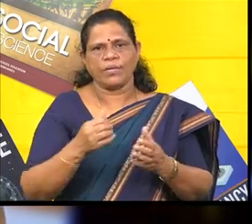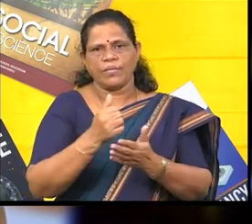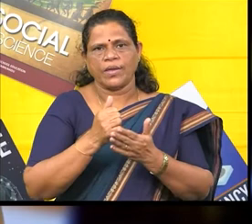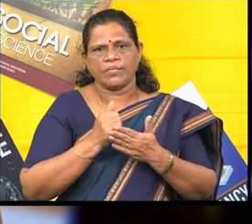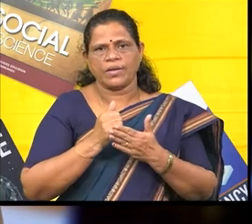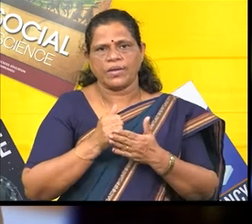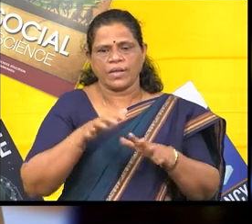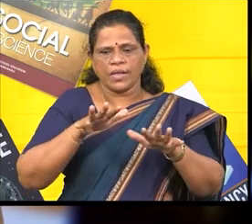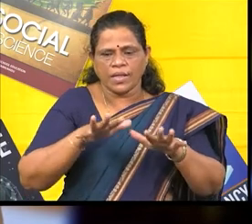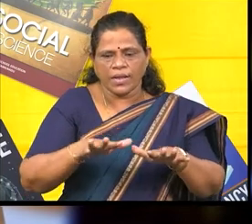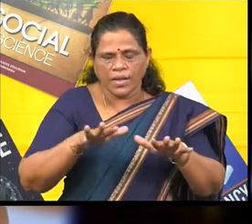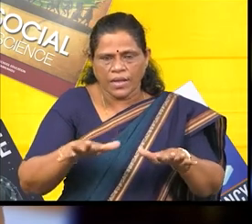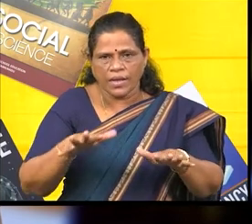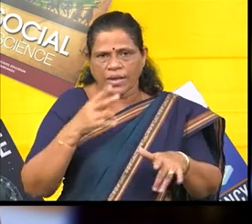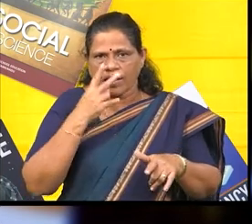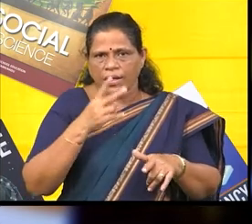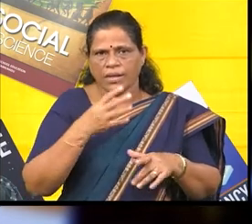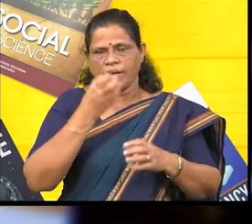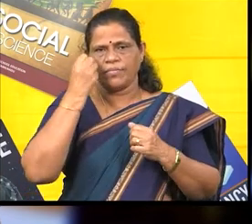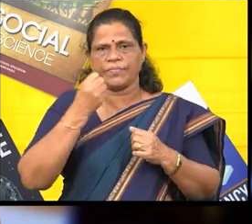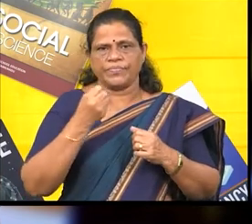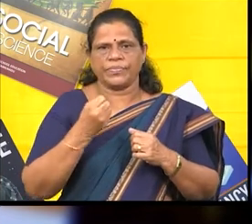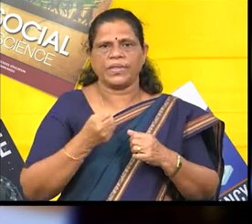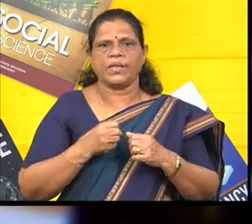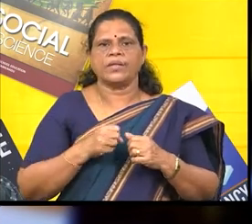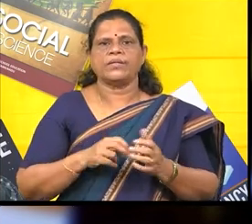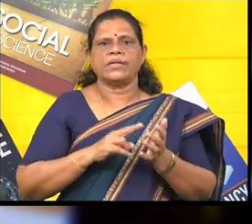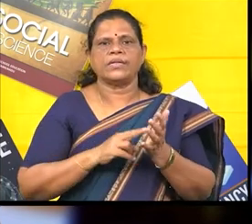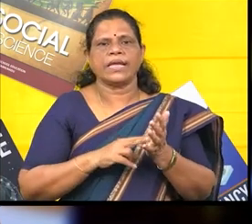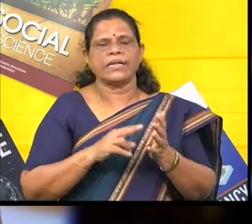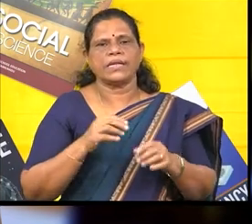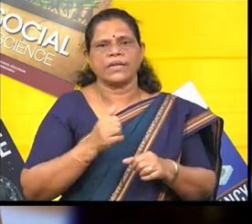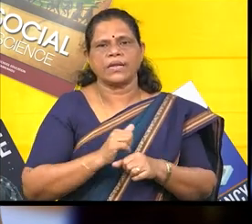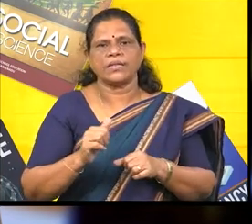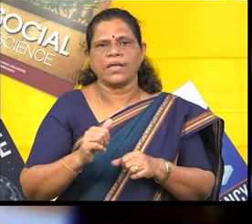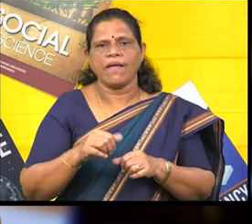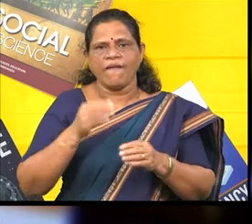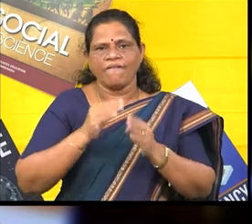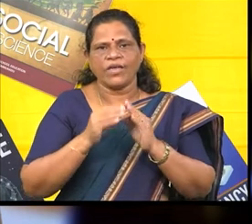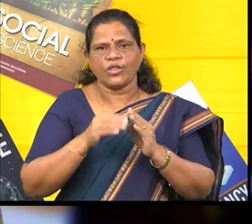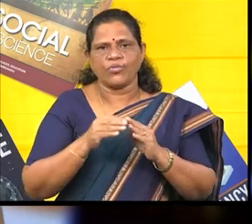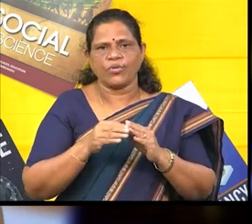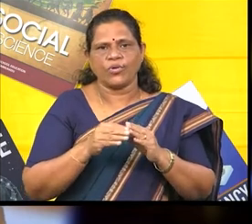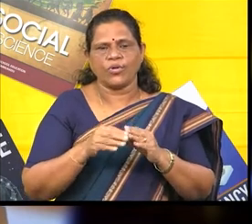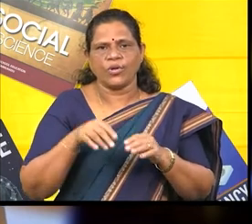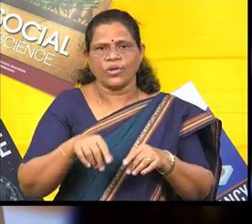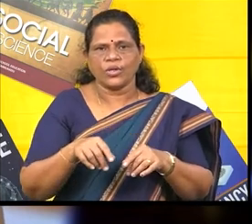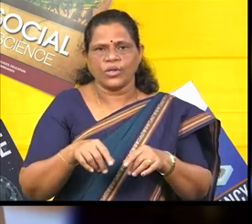பயன்படுத்தி ரேகைகளை கண்டுபிடிப்பாங்க. நின் ஹைட்ரின்ங்கிறது ஒரு வேதிப்பொருள், செயற்கை வேதிப்பொருள்கள். அந்த வேதிப்பொருள்கள் என்ன